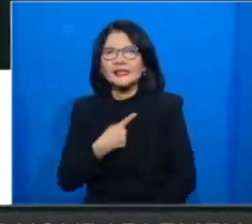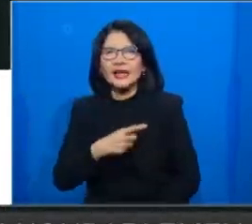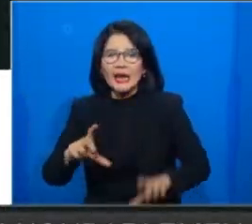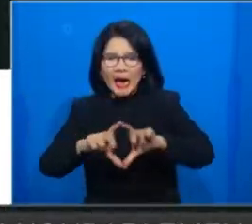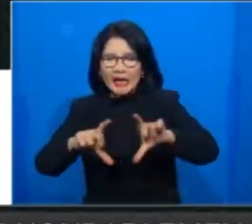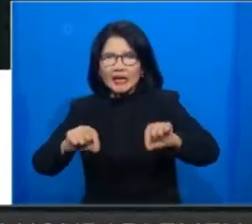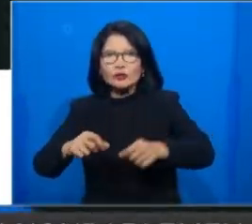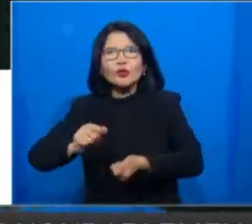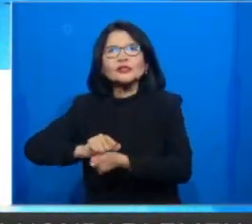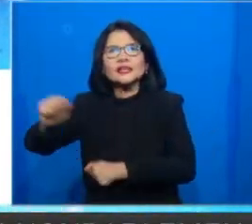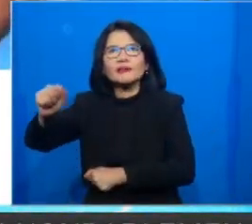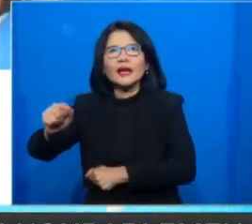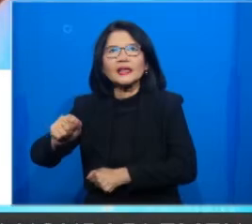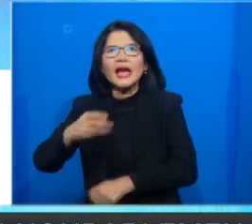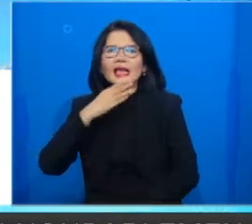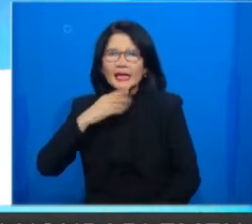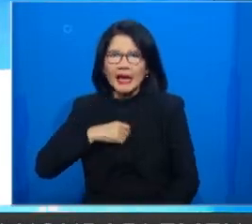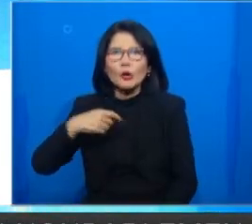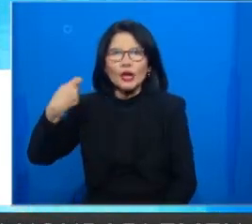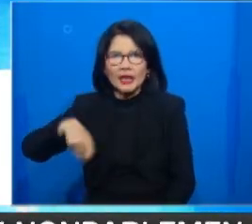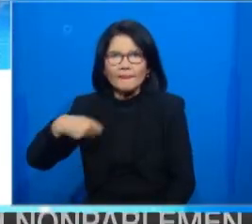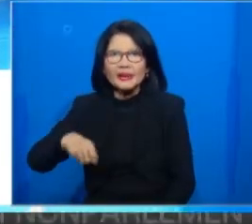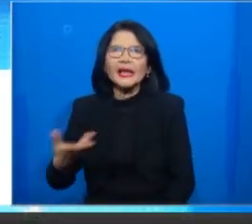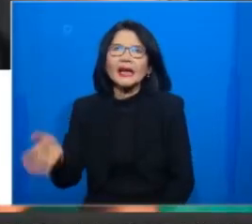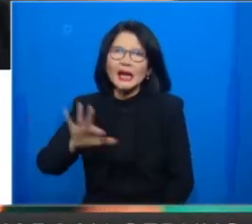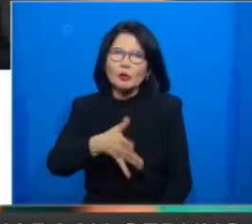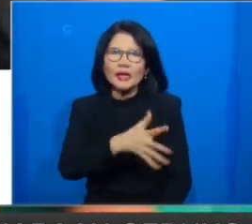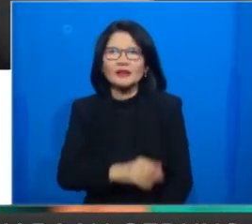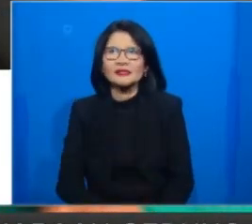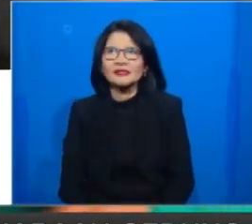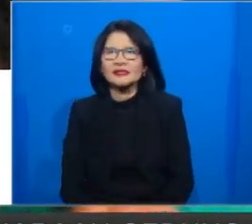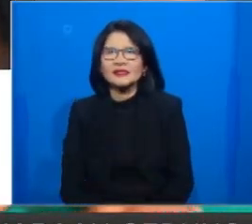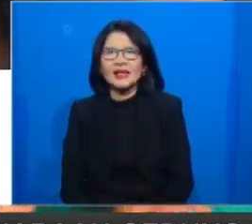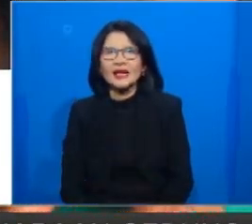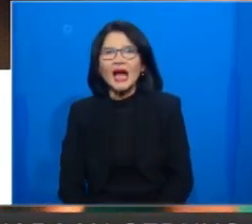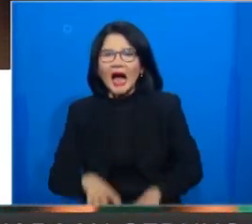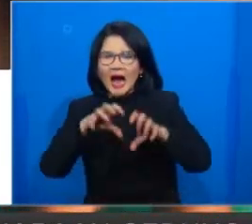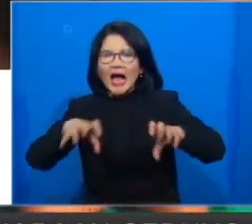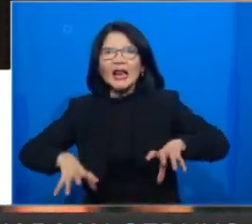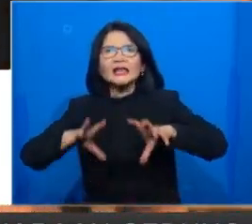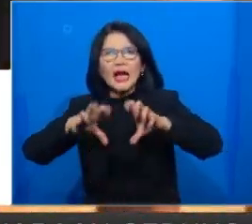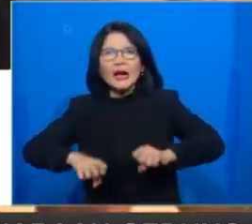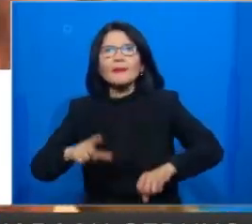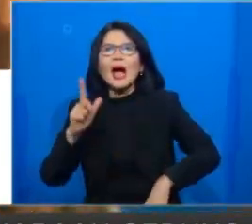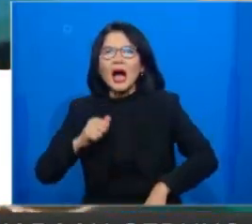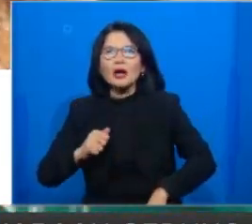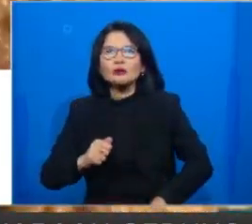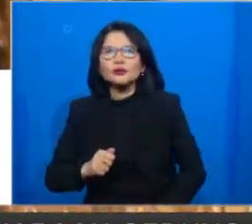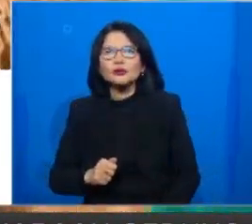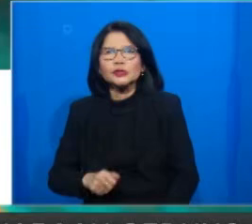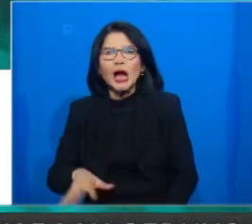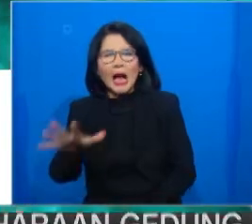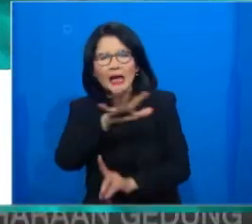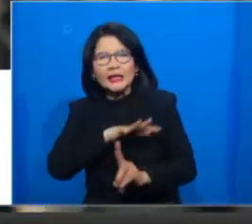sertifikat asal benih yang diakui oleh Kementerian Kelautan dan Perikanan. Alat tangkap yang digunakan pun harus ramah lingkungan, serta menunggu